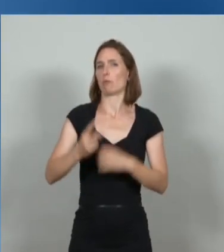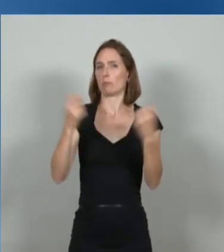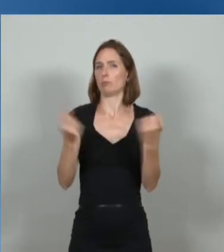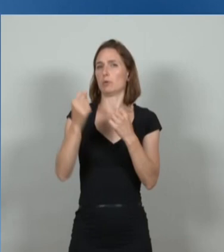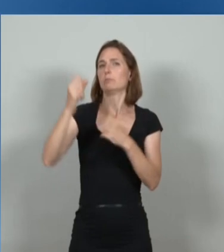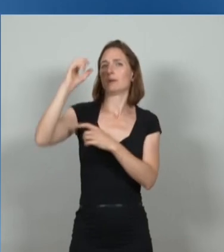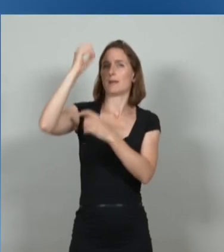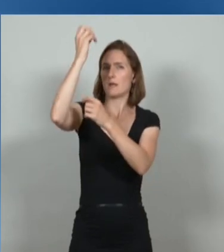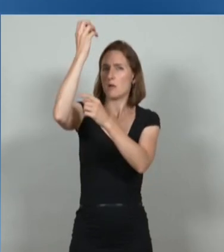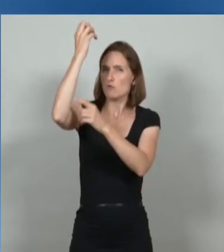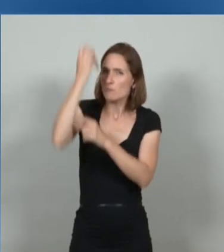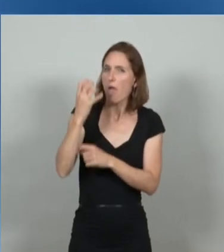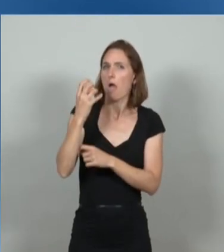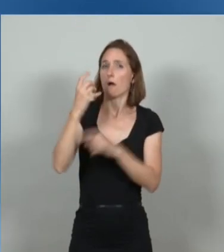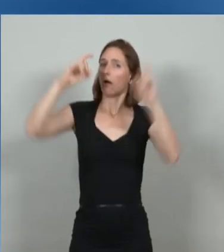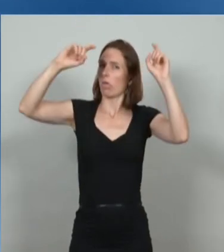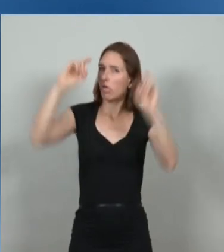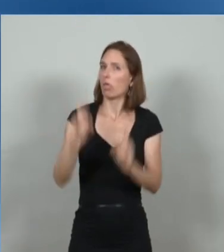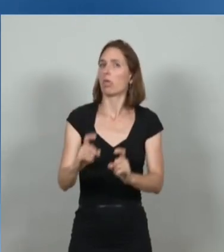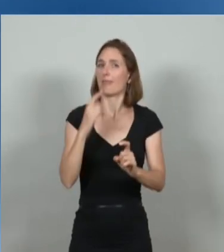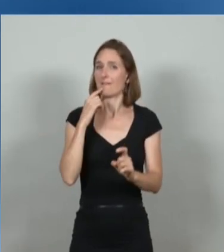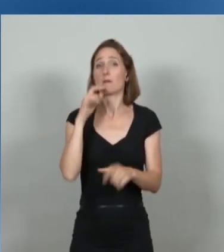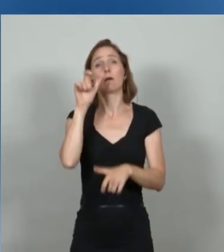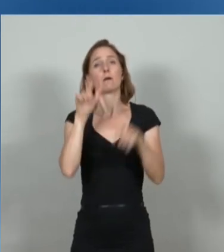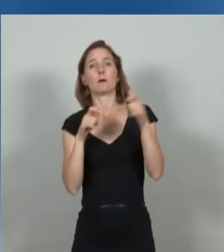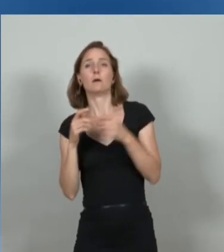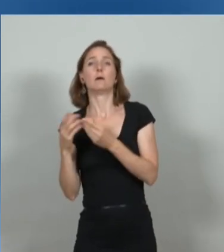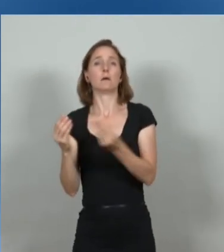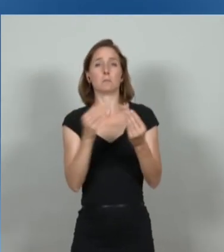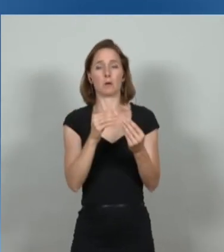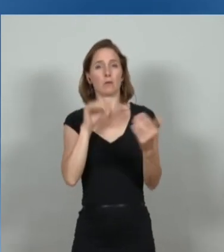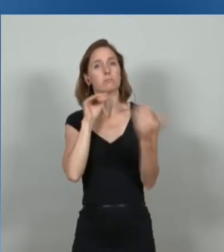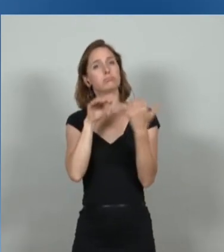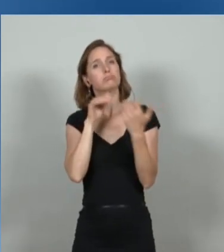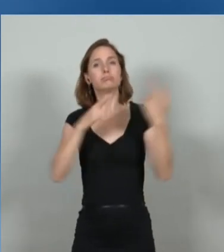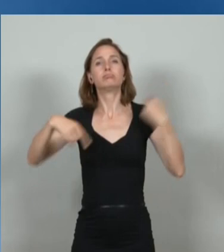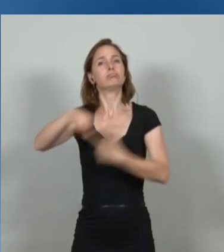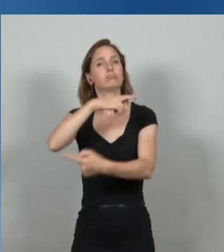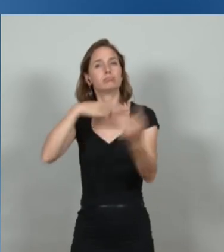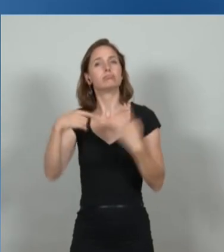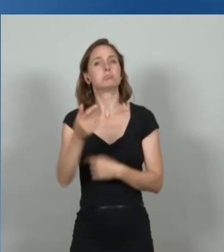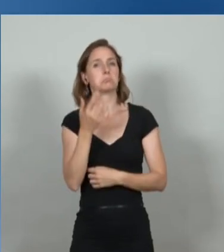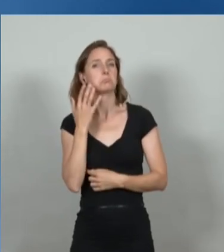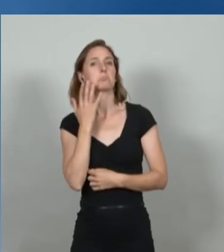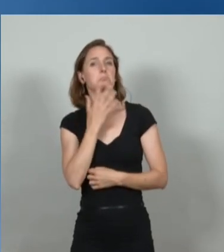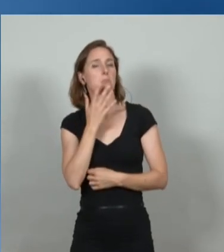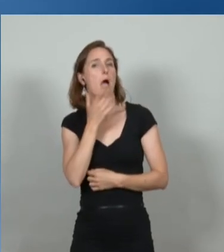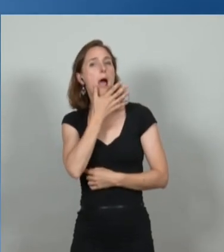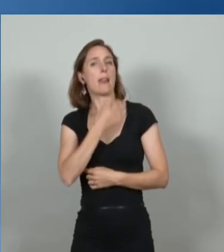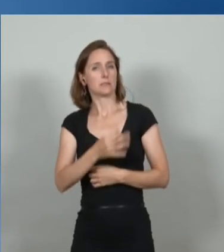contraint et contraintes parce que ce qui leur était imposé au regard d'offrir leur attention à des marques écossiles